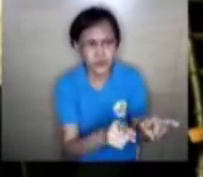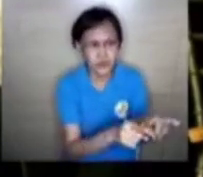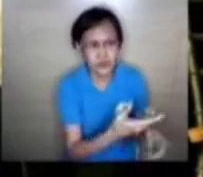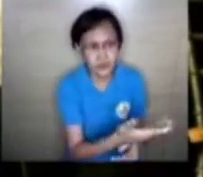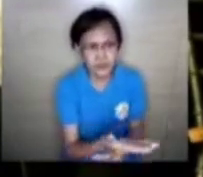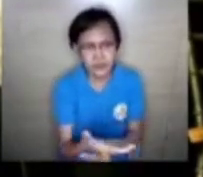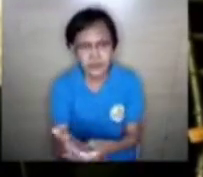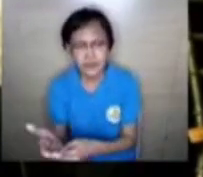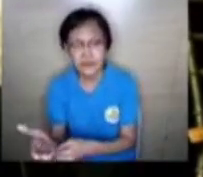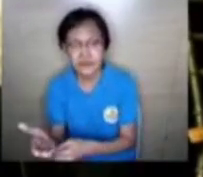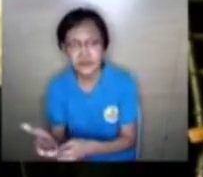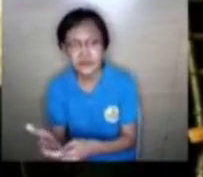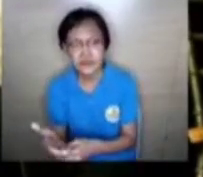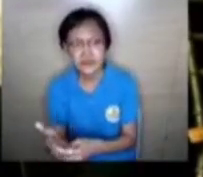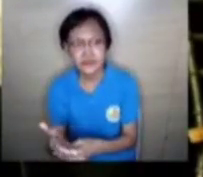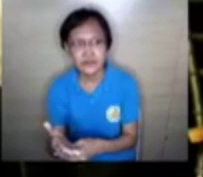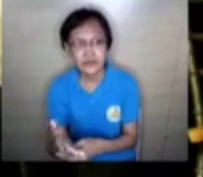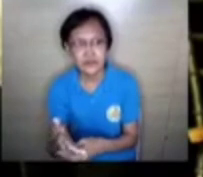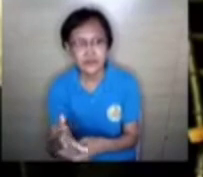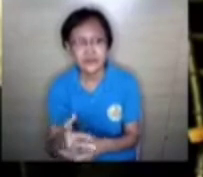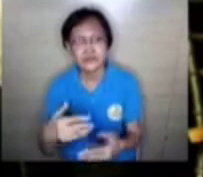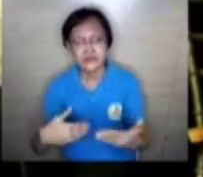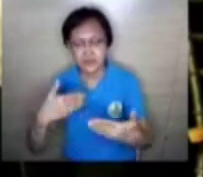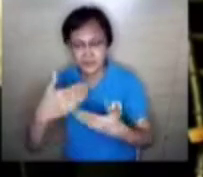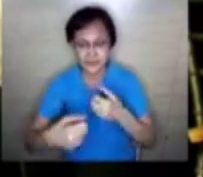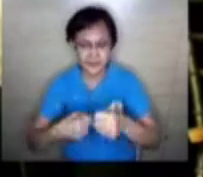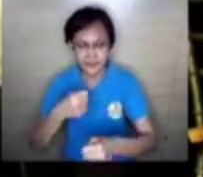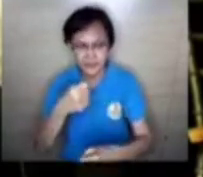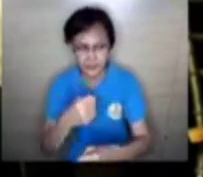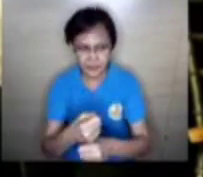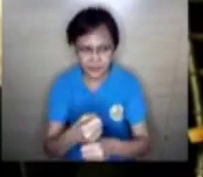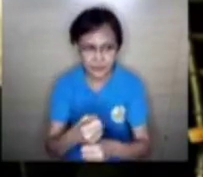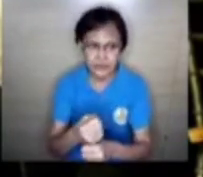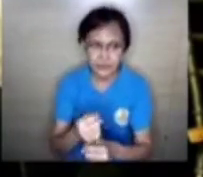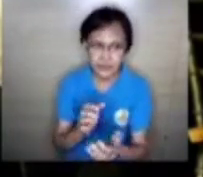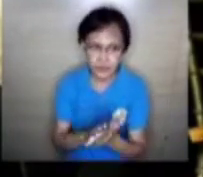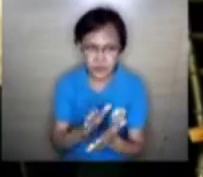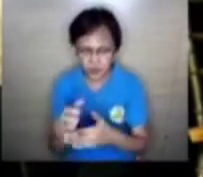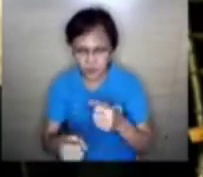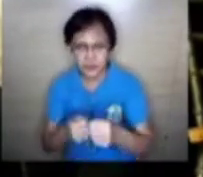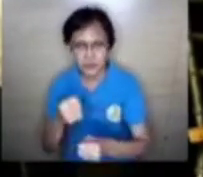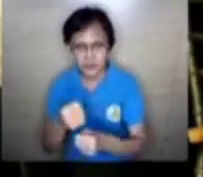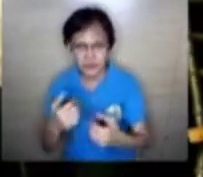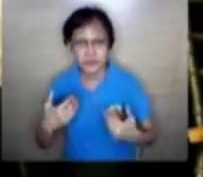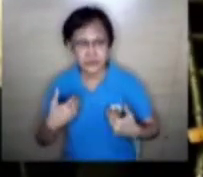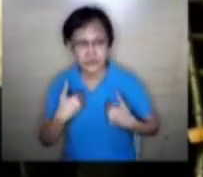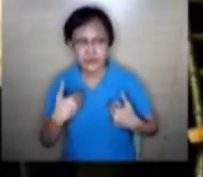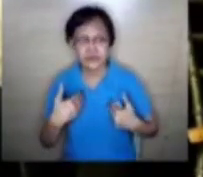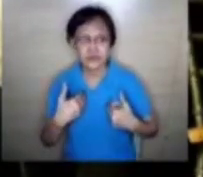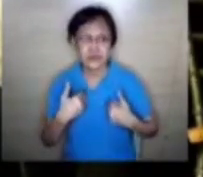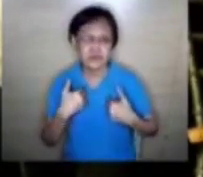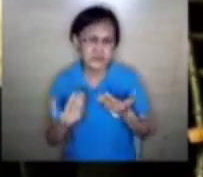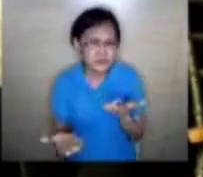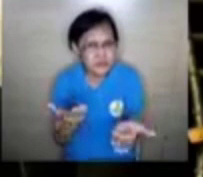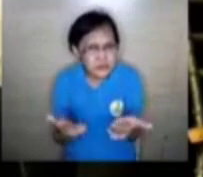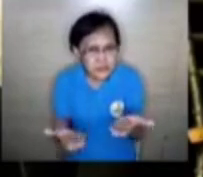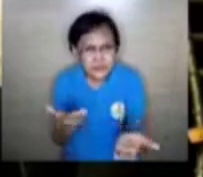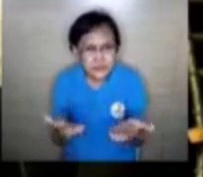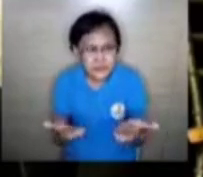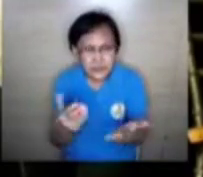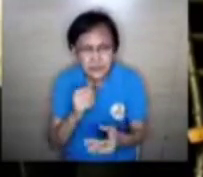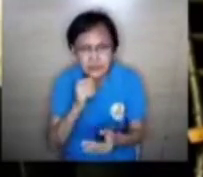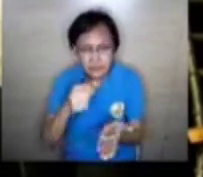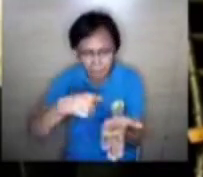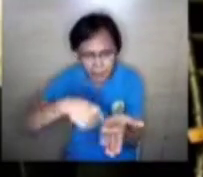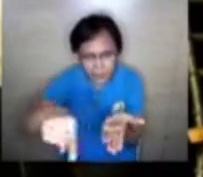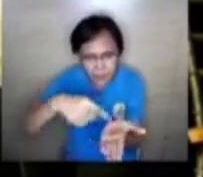Alam nyo, di na ako makapag-intay para sa susunod na school year ng PLP. Maaaring alam po ninyo na hindi na nagbabayad